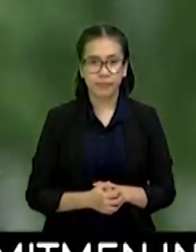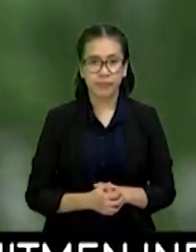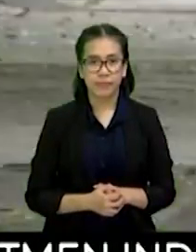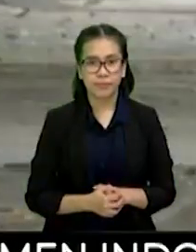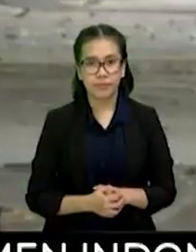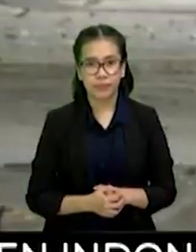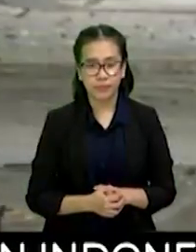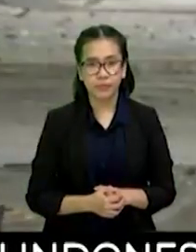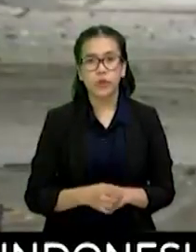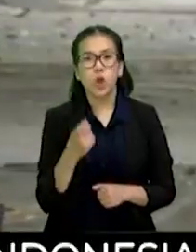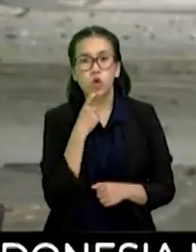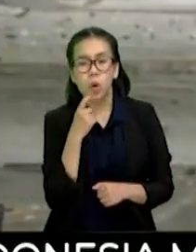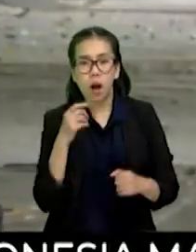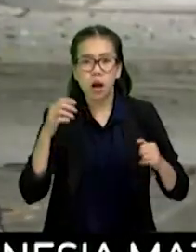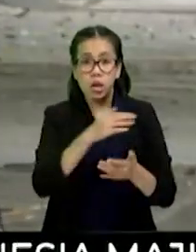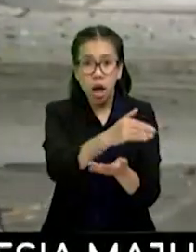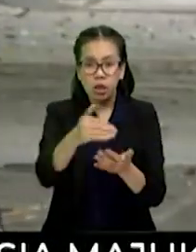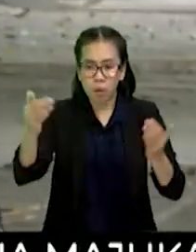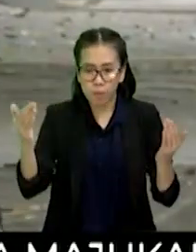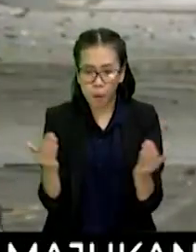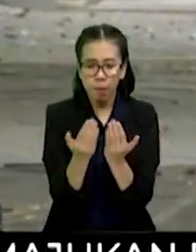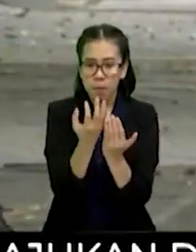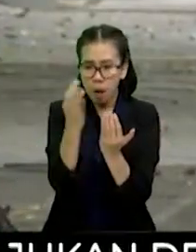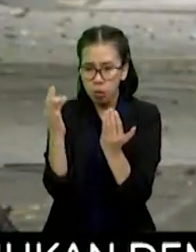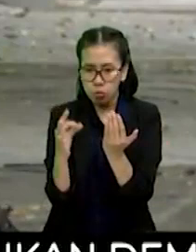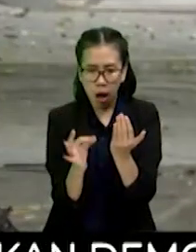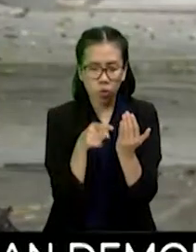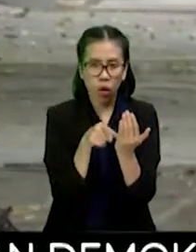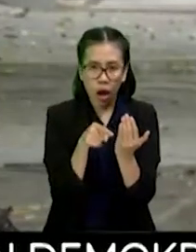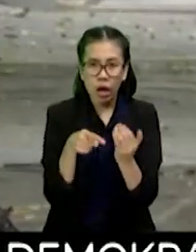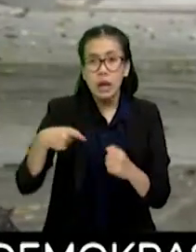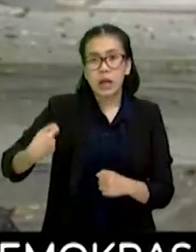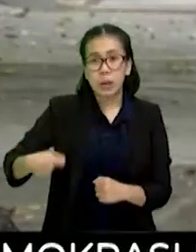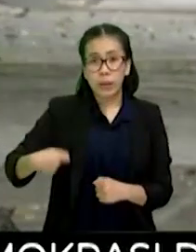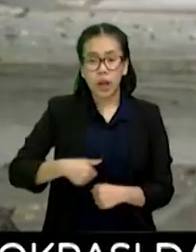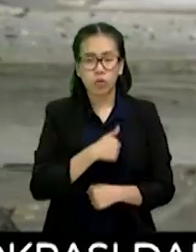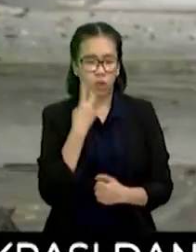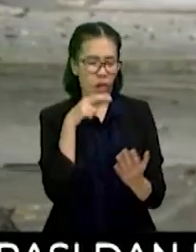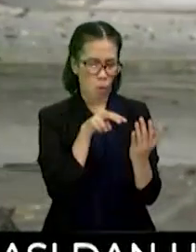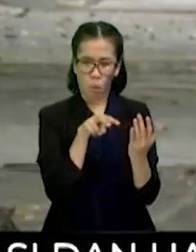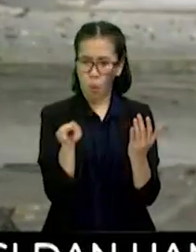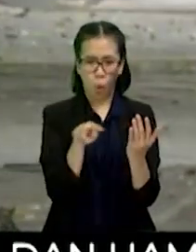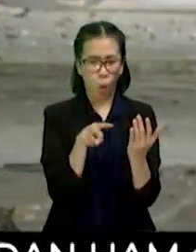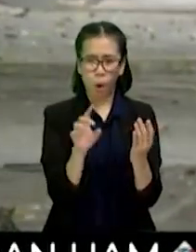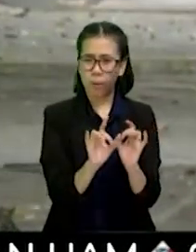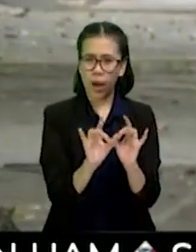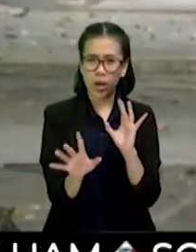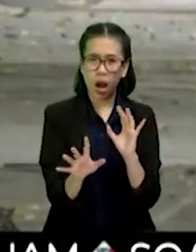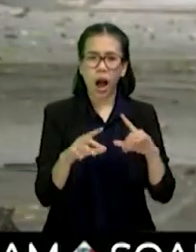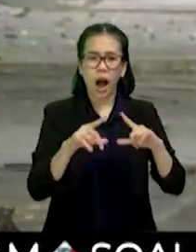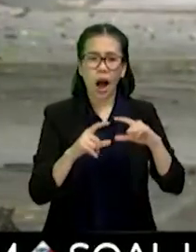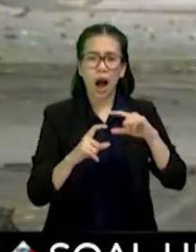Hai pesawat melakukan pemutahiran data terpadu Kesejahteraan Sosial Kementerian Sosial menemukan lebih dari 31.000